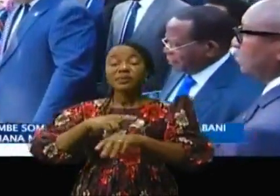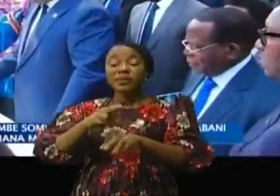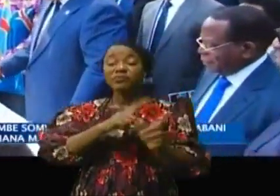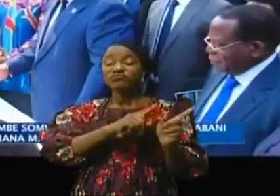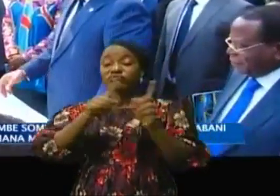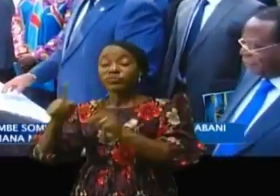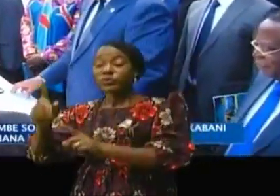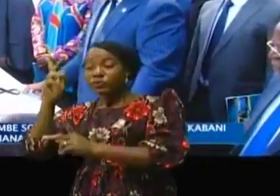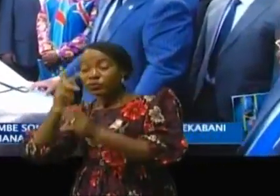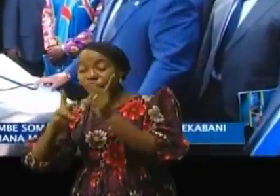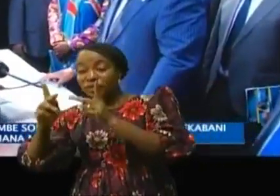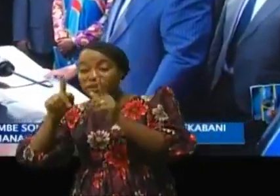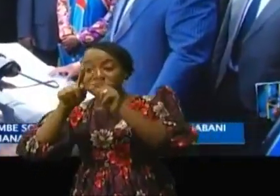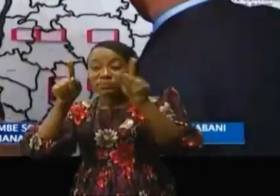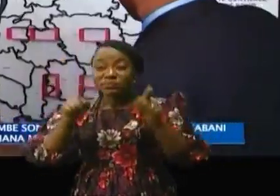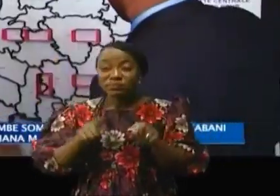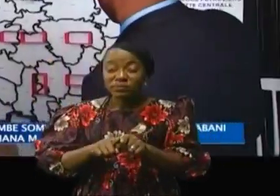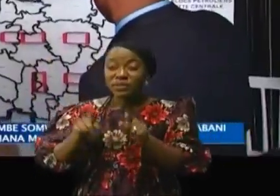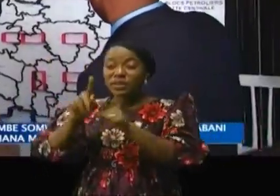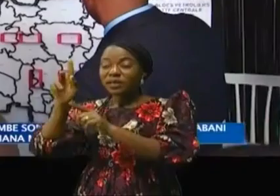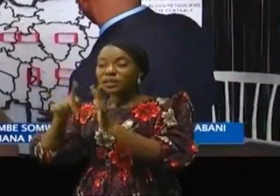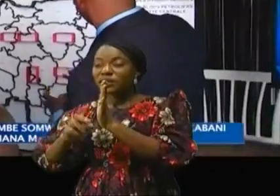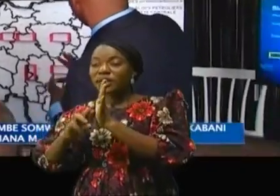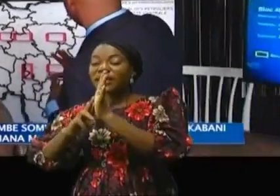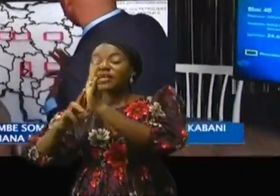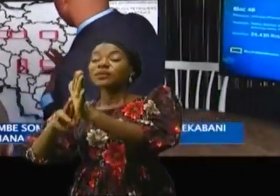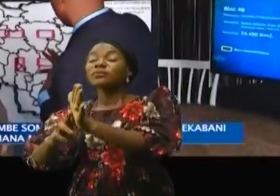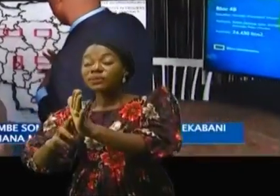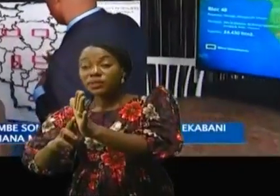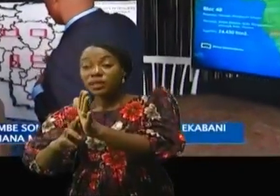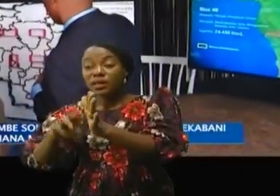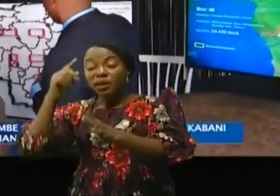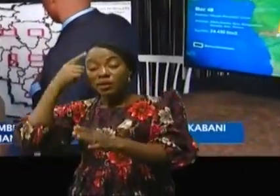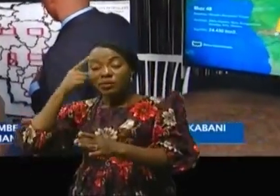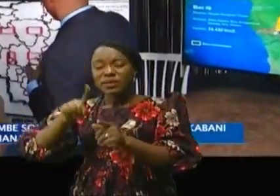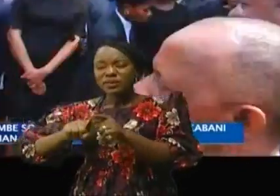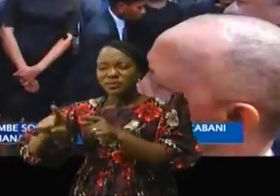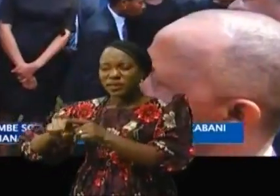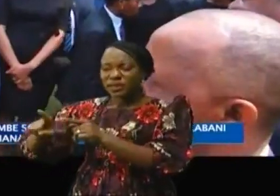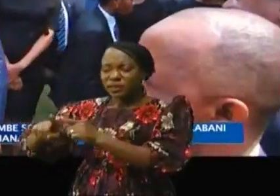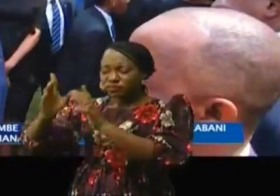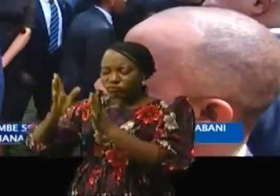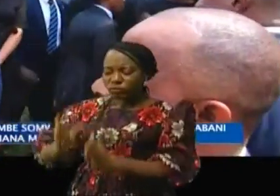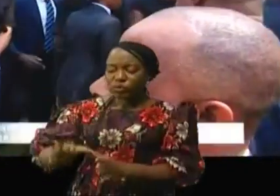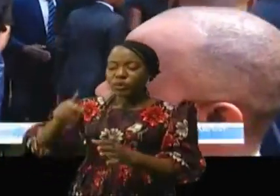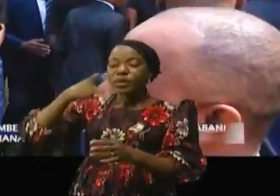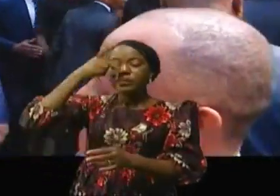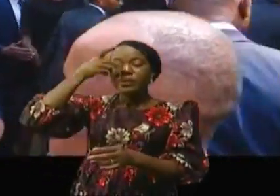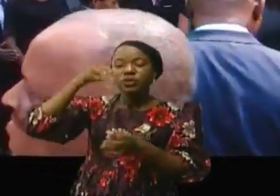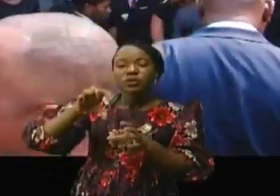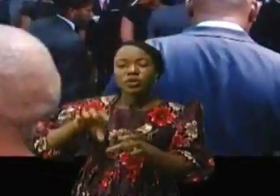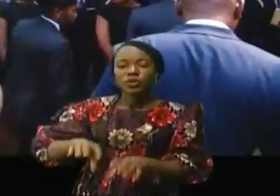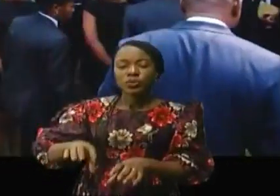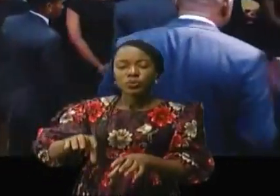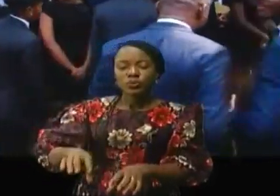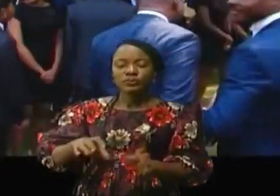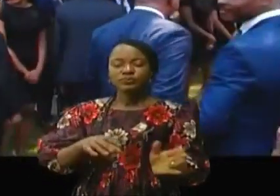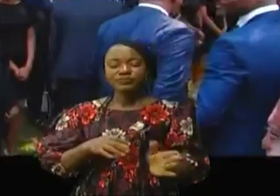visite des stands où sont exposées les maquettes des différents blocs pétroliers de la RDC.